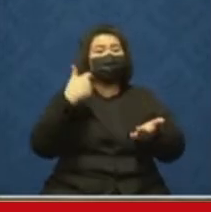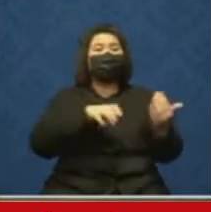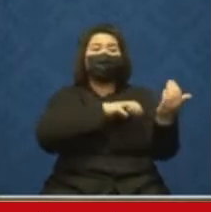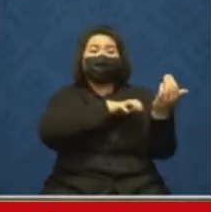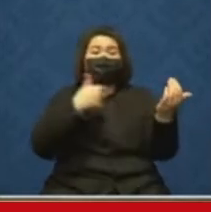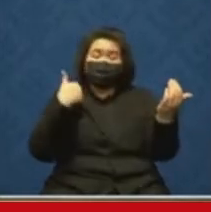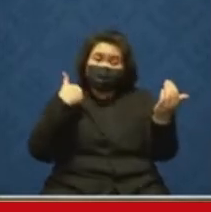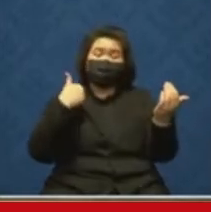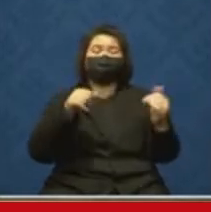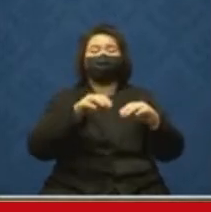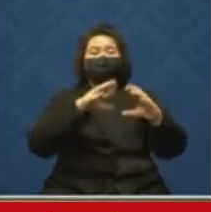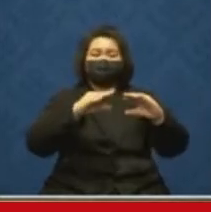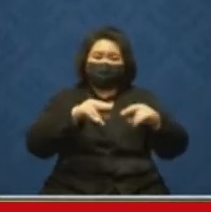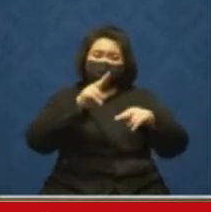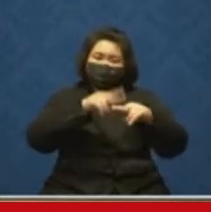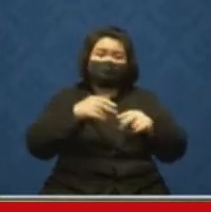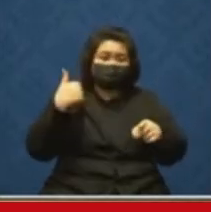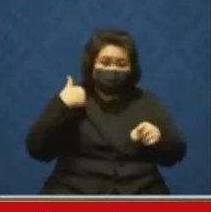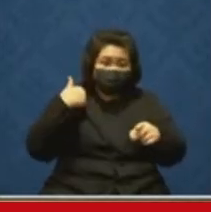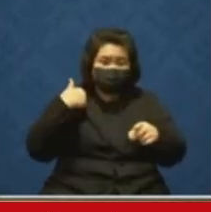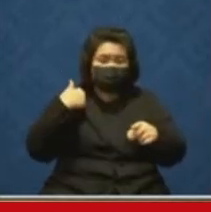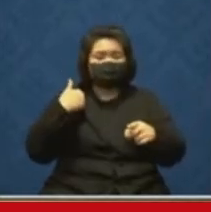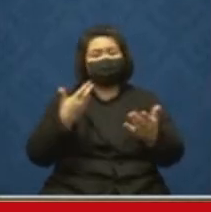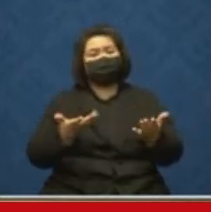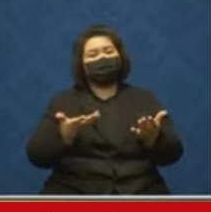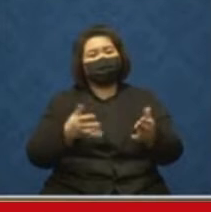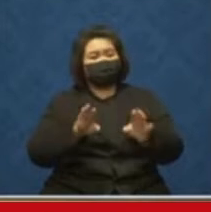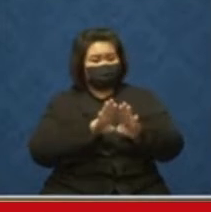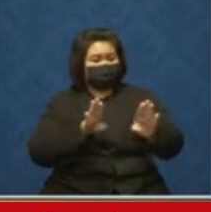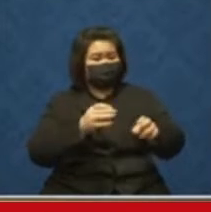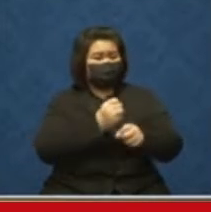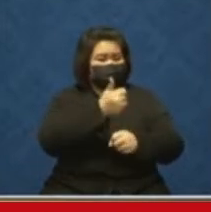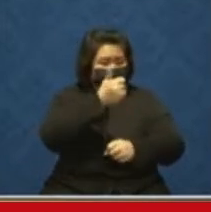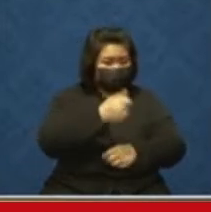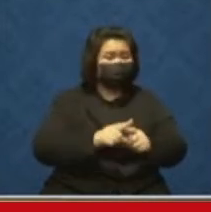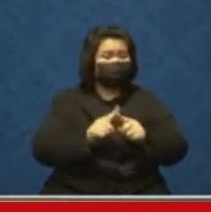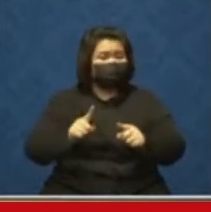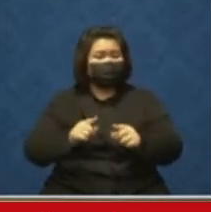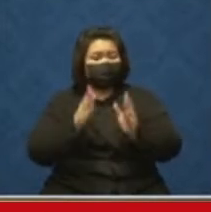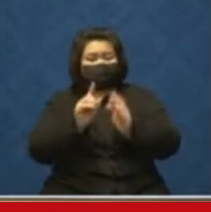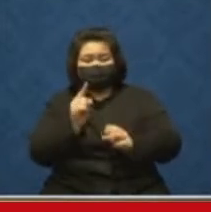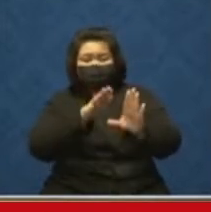พิอเทอรีโซตฟ้ามีอุปนะครั ทุกอย่างพร้มแล้ถึจะเปิรบตนี้ได้ ผู้รเหะใหไมมทางครพย์ใ 15 วัน